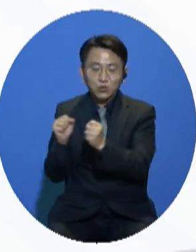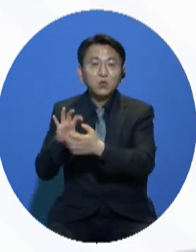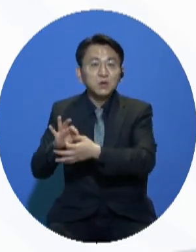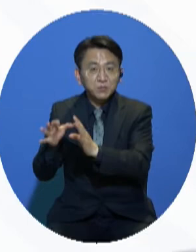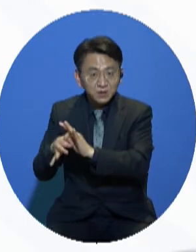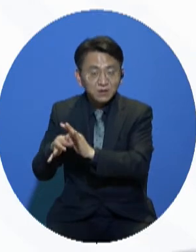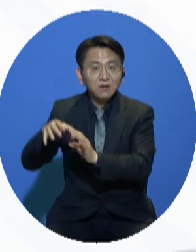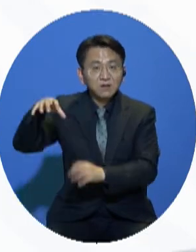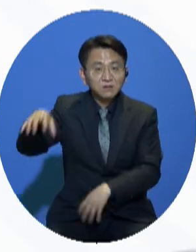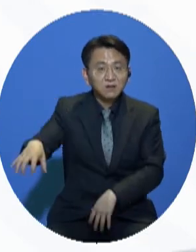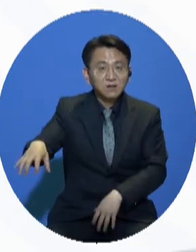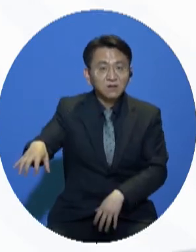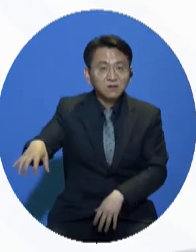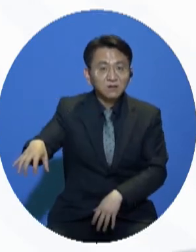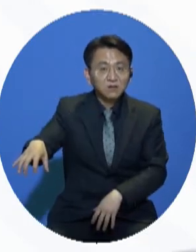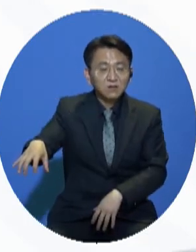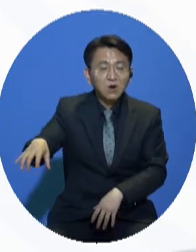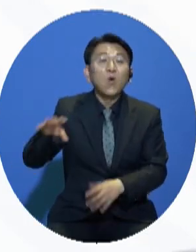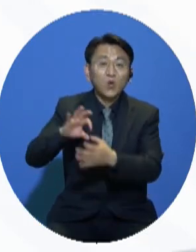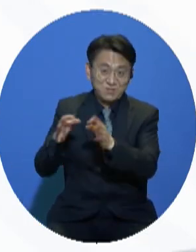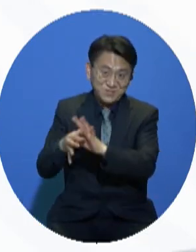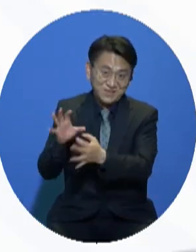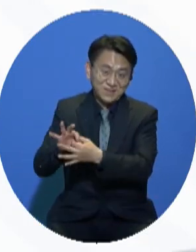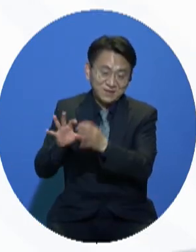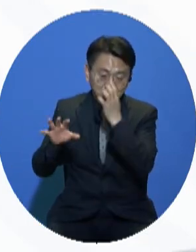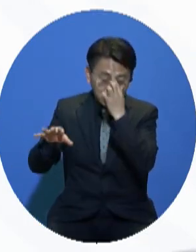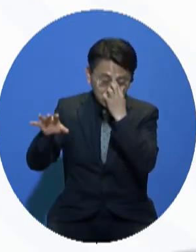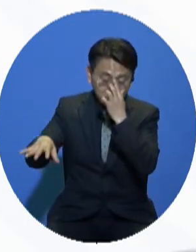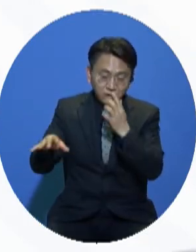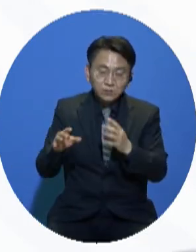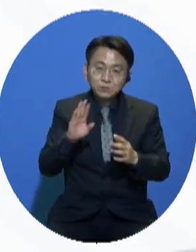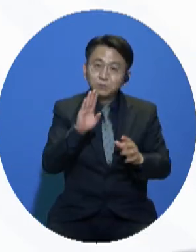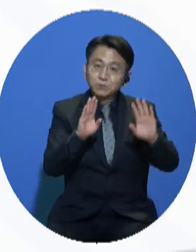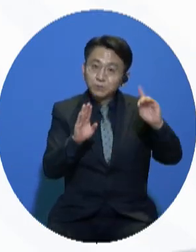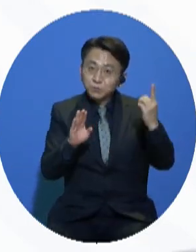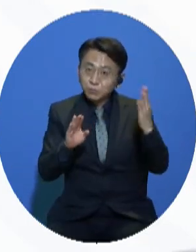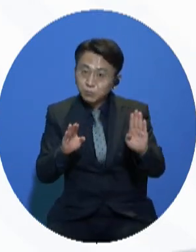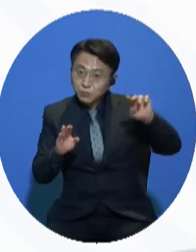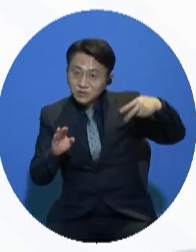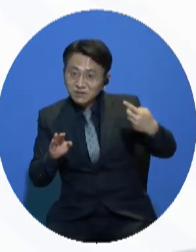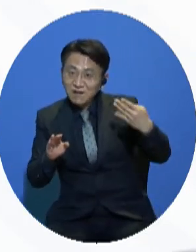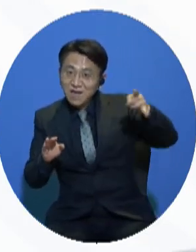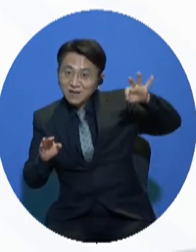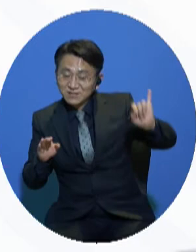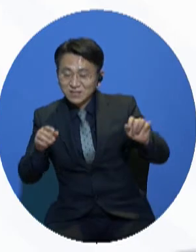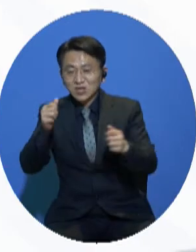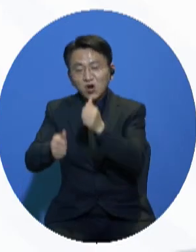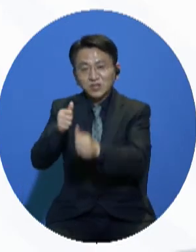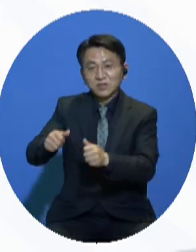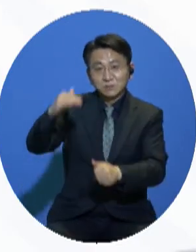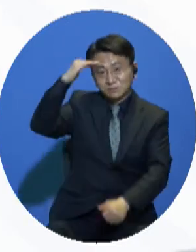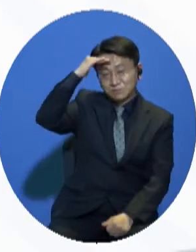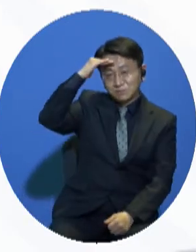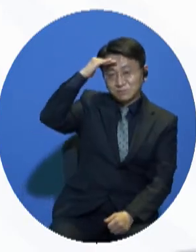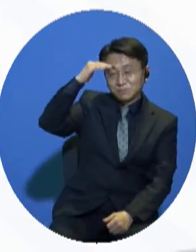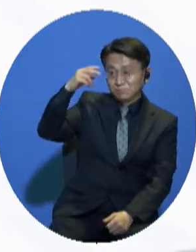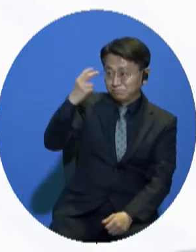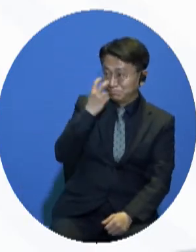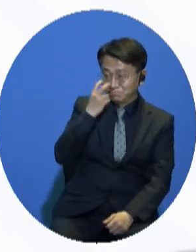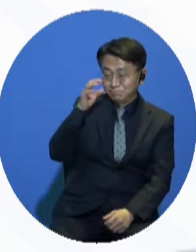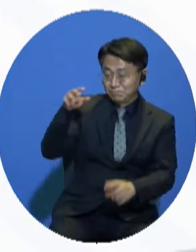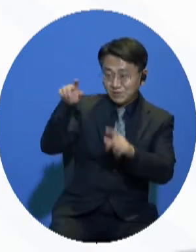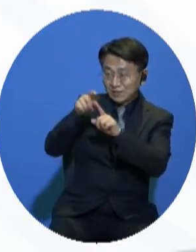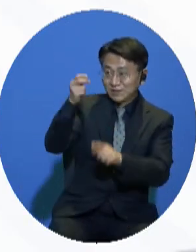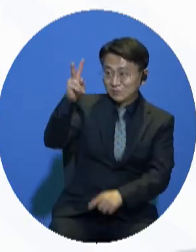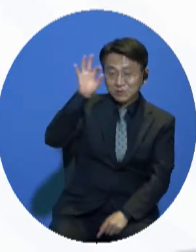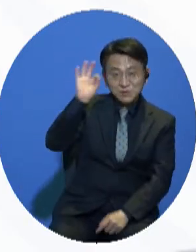올림픽에서 그러니까 이거는 올림픽이었습니다. 이 봅슬레이 경기를 지켜봤습니다. 그래서 이